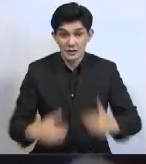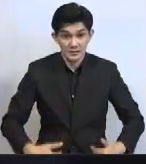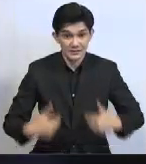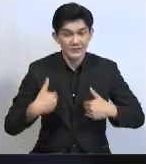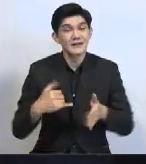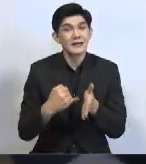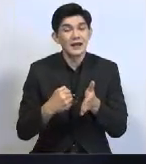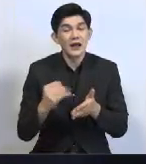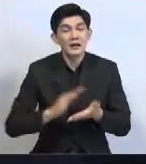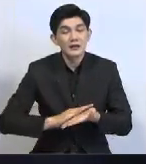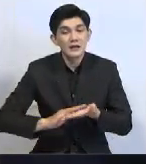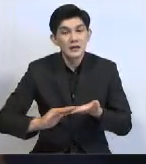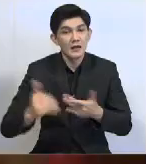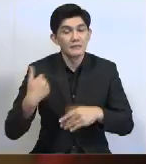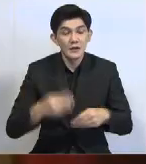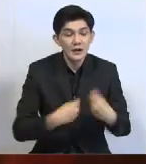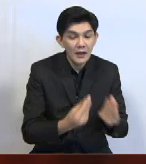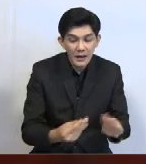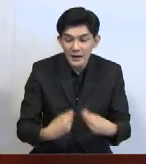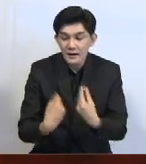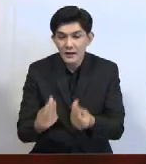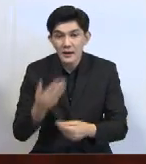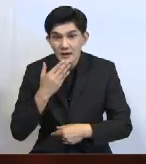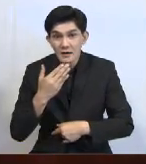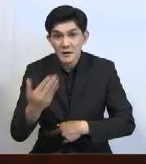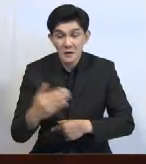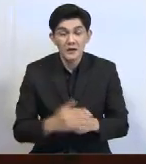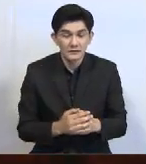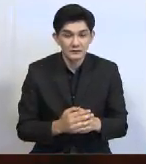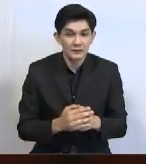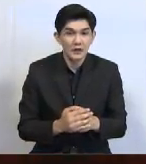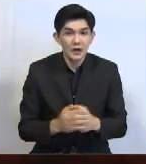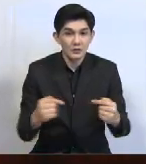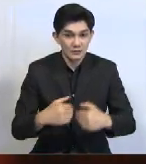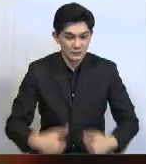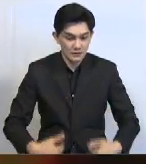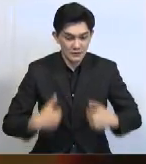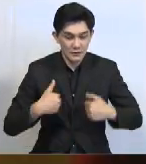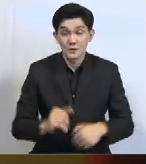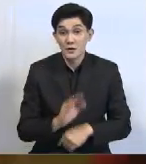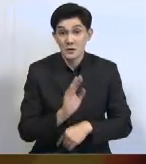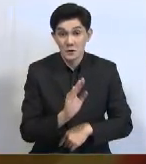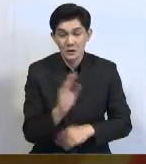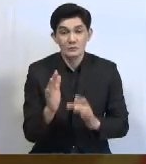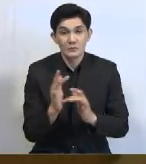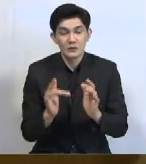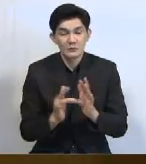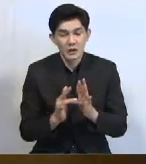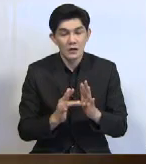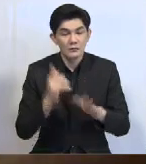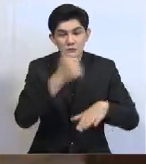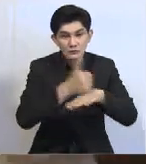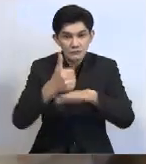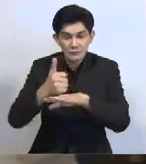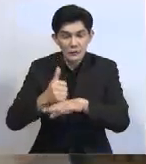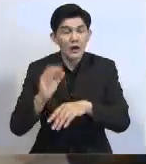มถะและการเป็นผู้ให้อย่างไม่มีที่สิ้นสุดส่งผลต่อการดำเนินชีวิตของคาทอลิกที่อยู่ทั่วทุกมุมโลก